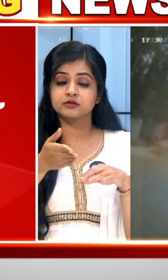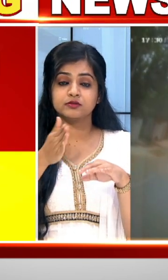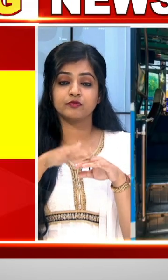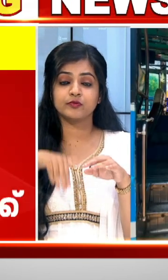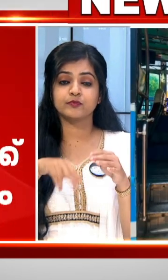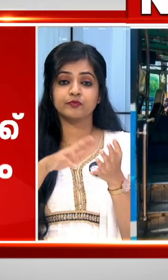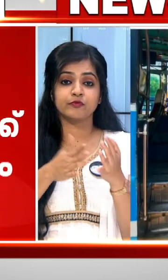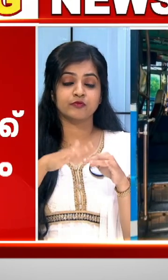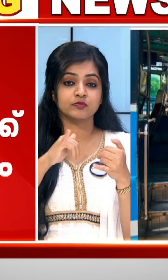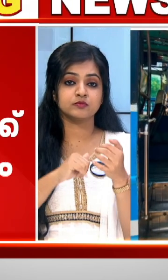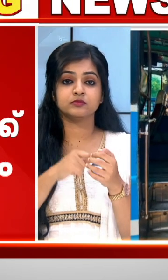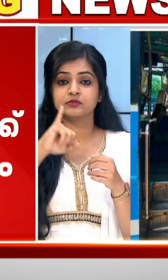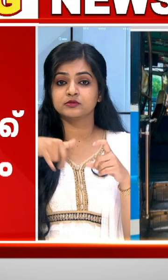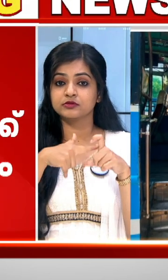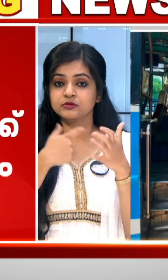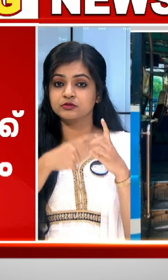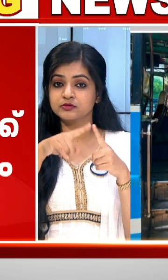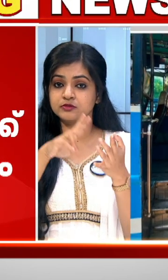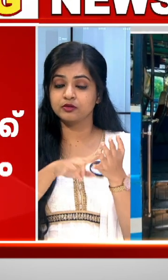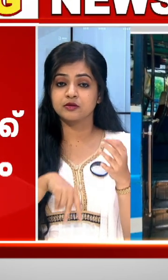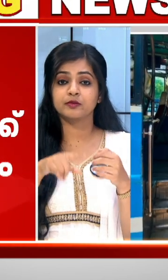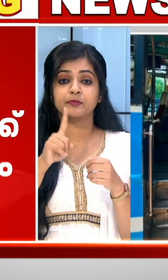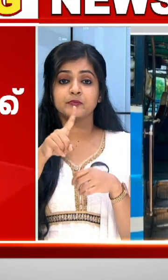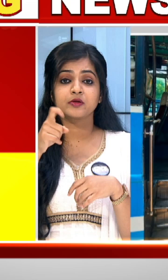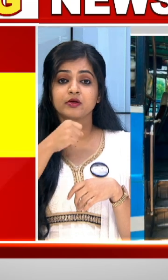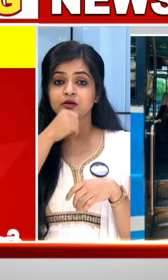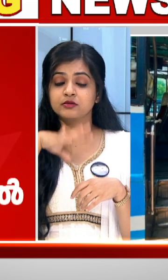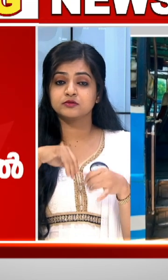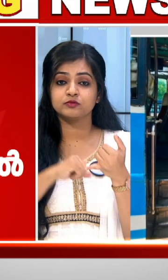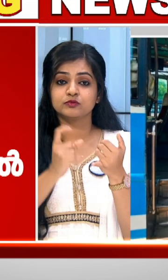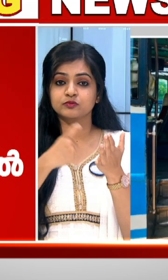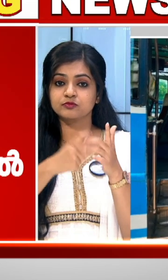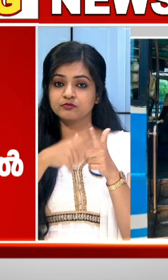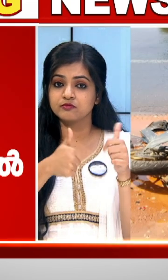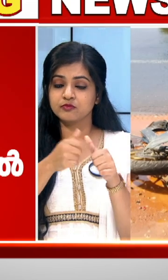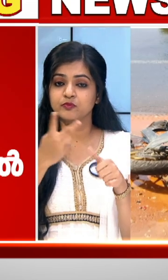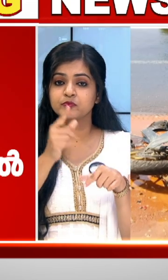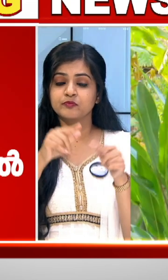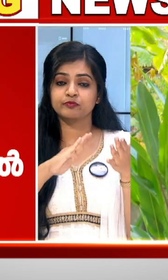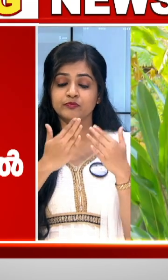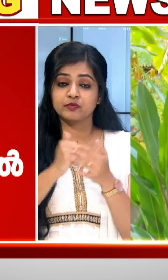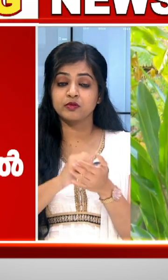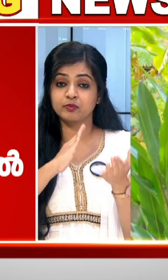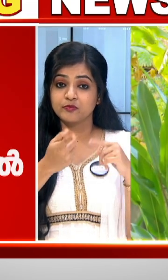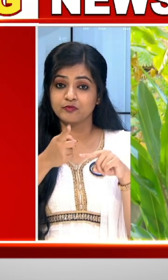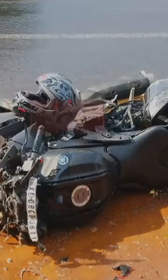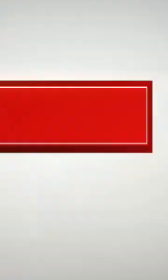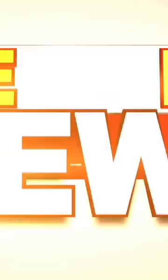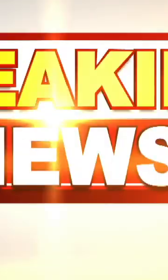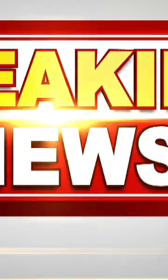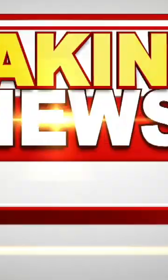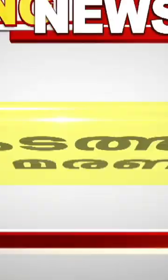ജെറിൻ, അതുപോലെ തന്നെ 17 വയസ്സുള്ള സൂര്യ വില്ലടം സ്വദേശിയാണ്. ഇരുവരുമാണ് മരിച്ചത്. ഈ അപകടത്തിൽ തുടർന്ന് ഇവരുടെ മൃതദേഹം ഇപ്പോൾ തൃശൂർ